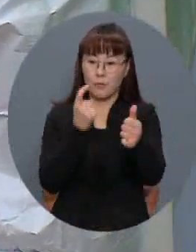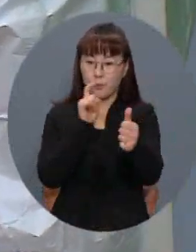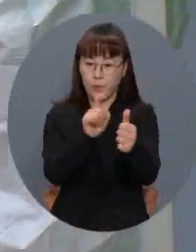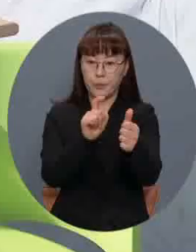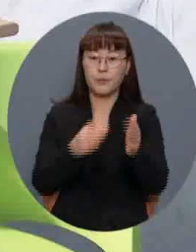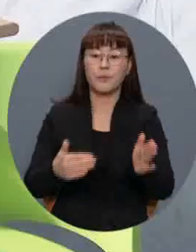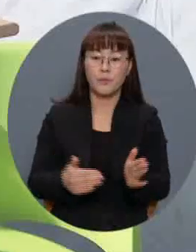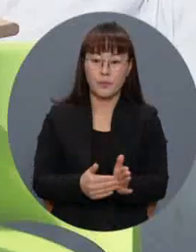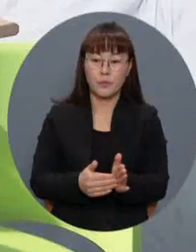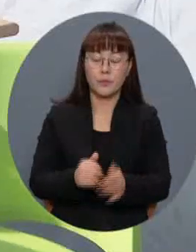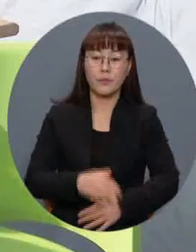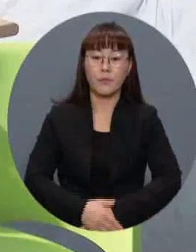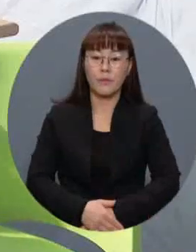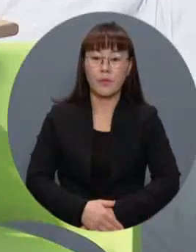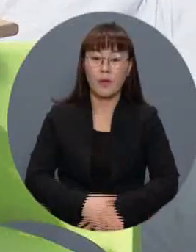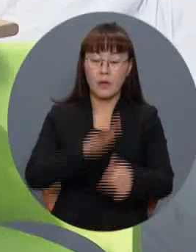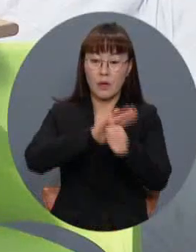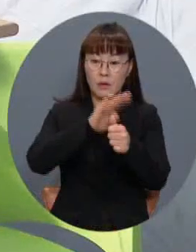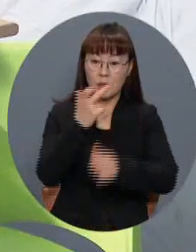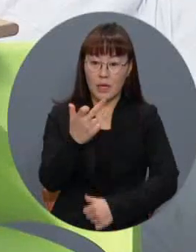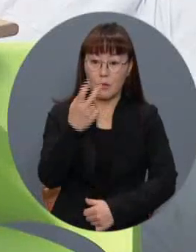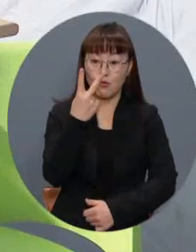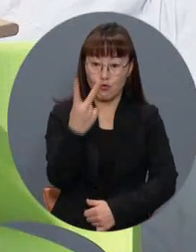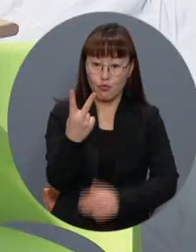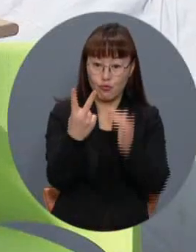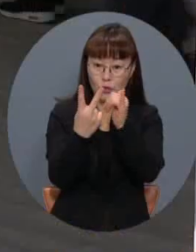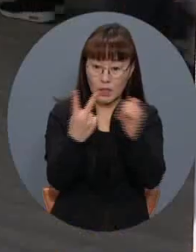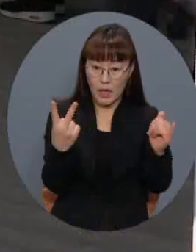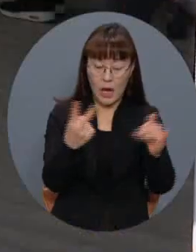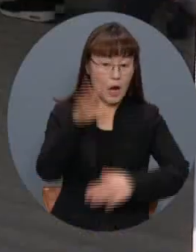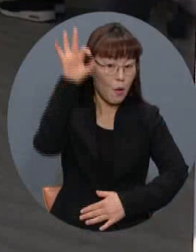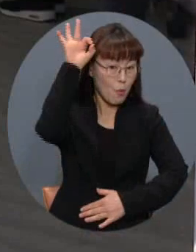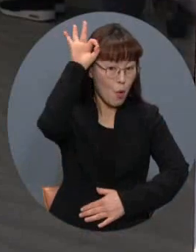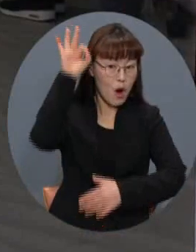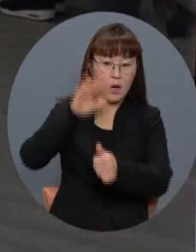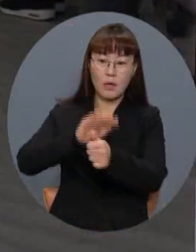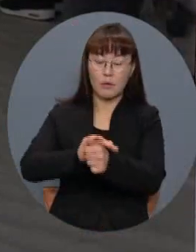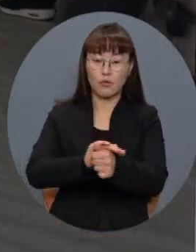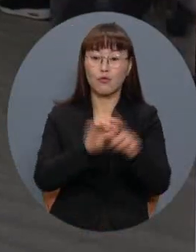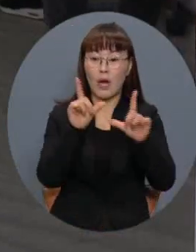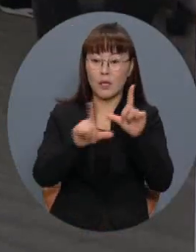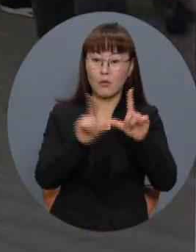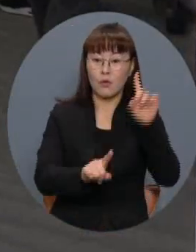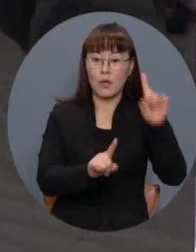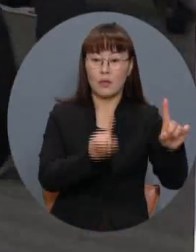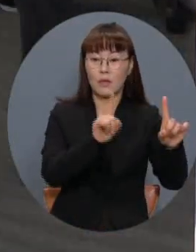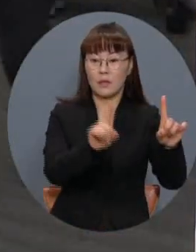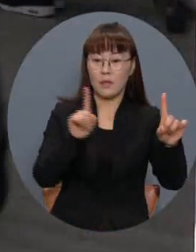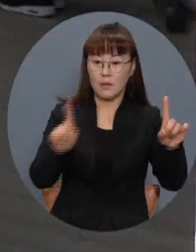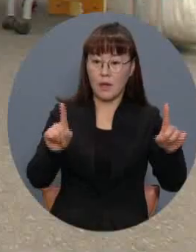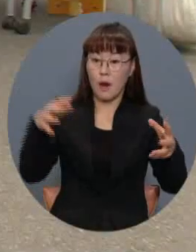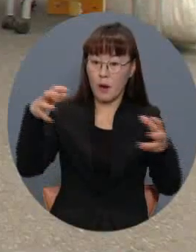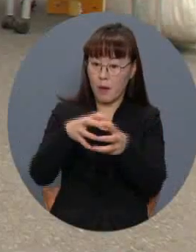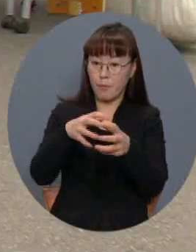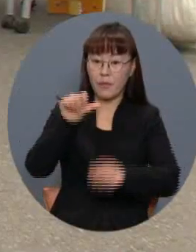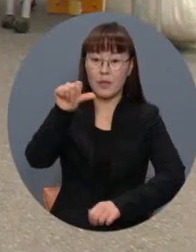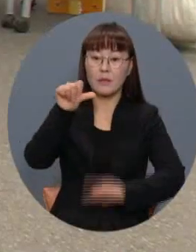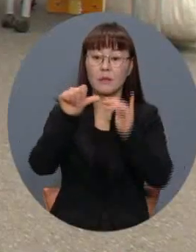받았습니다. 특히 경산 2명을 비롯해 포항, 경주, 안동 각각 1명씩 등